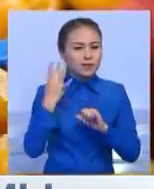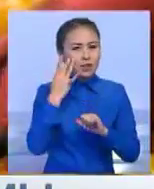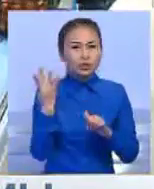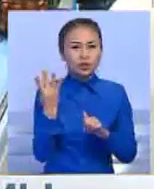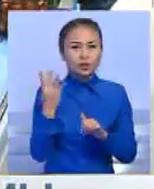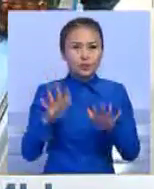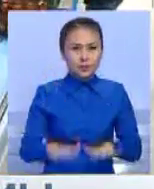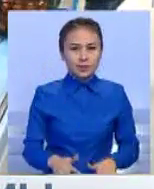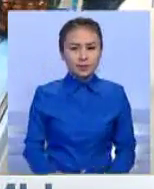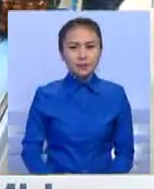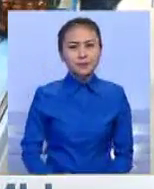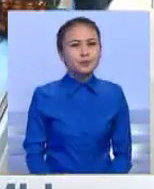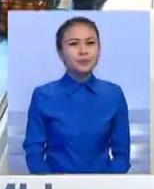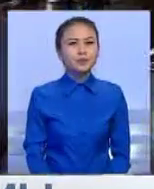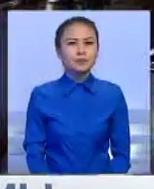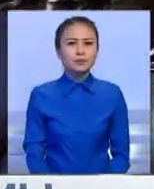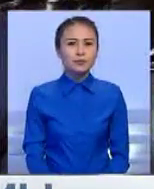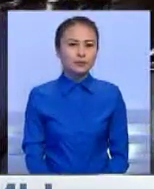орында тұр.